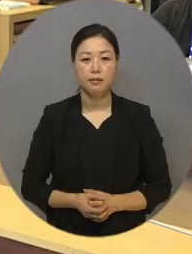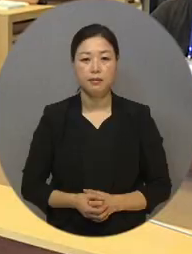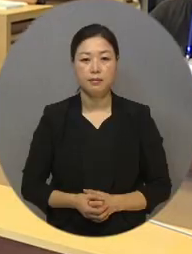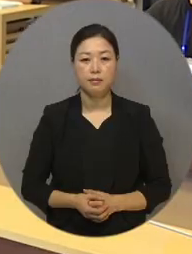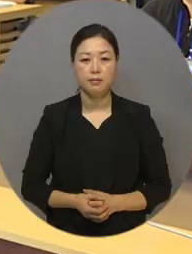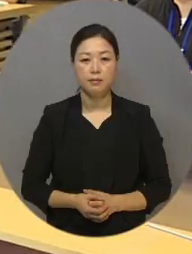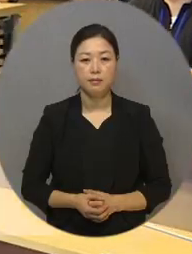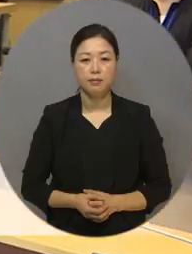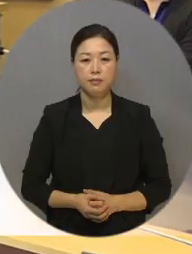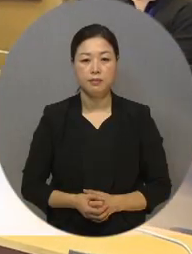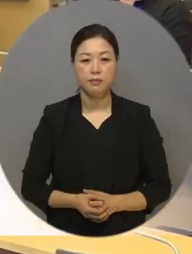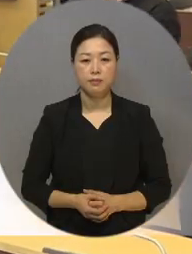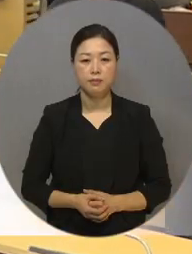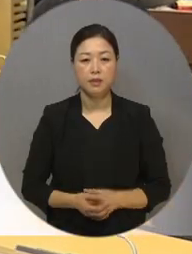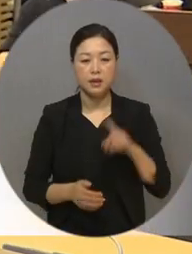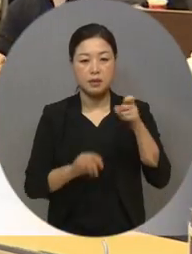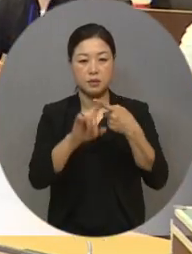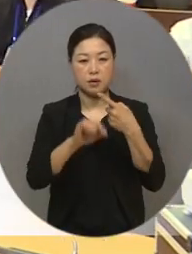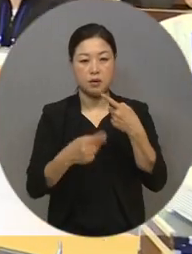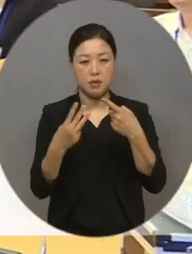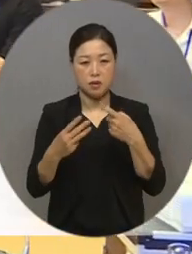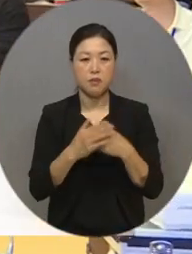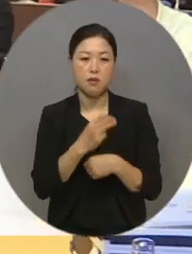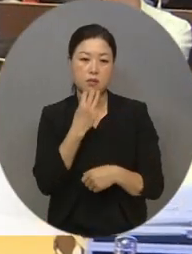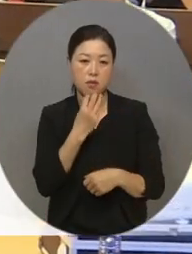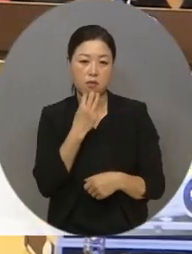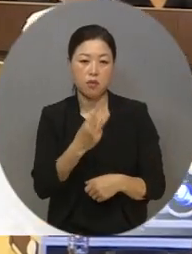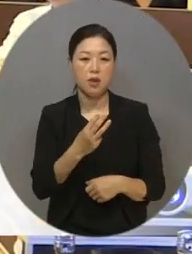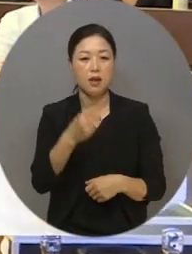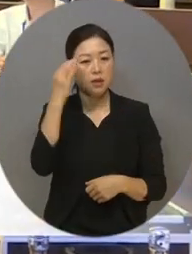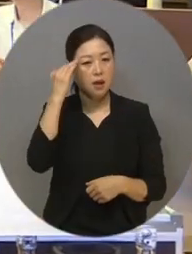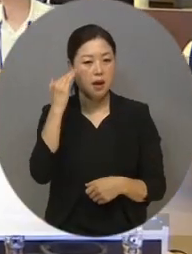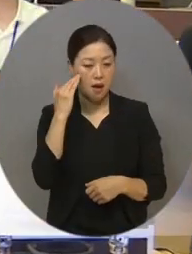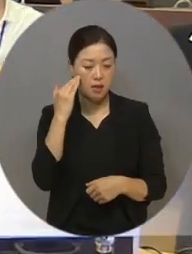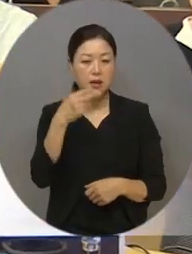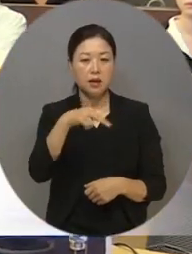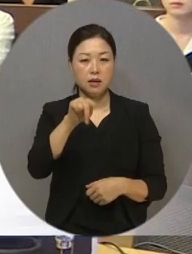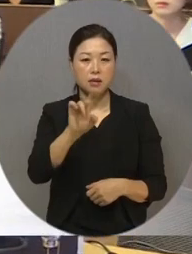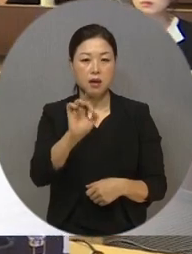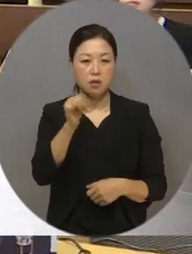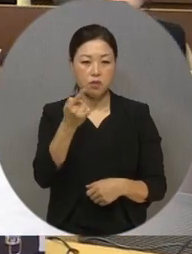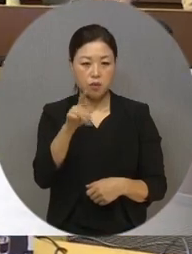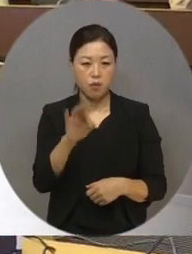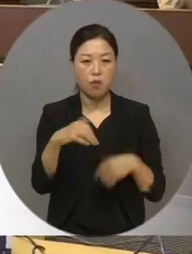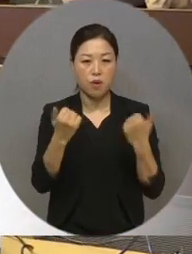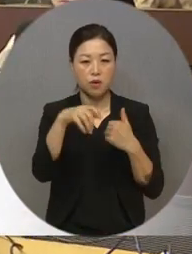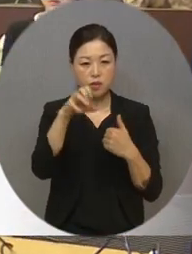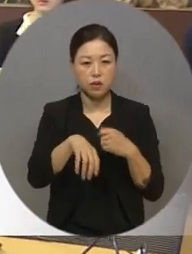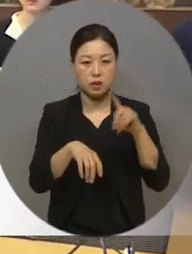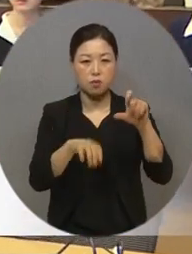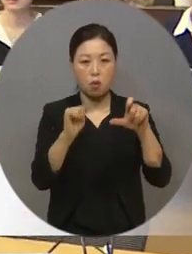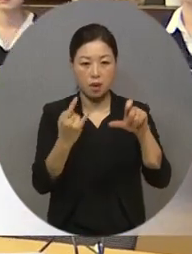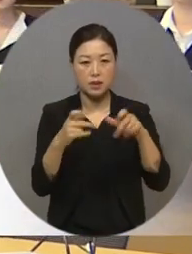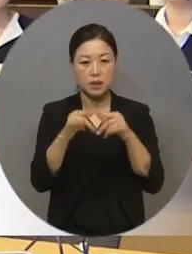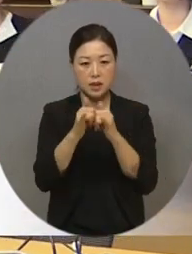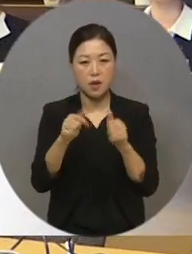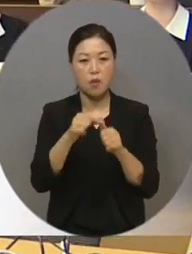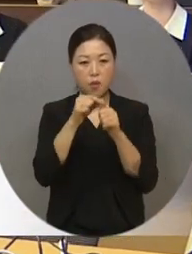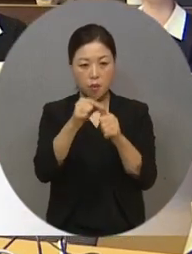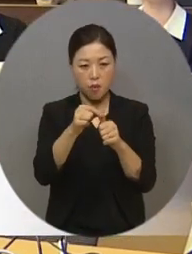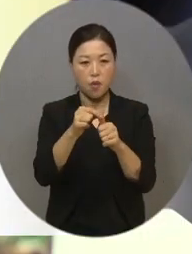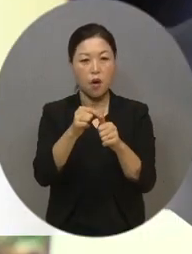전합니다 지난 3일 서울 대한상공회의소에서 제 155회 장애인고용 패널 학술 대회가